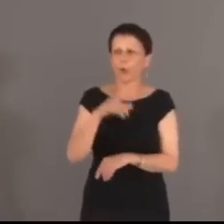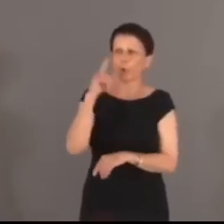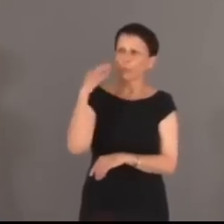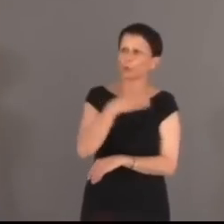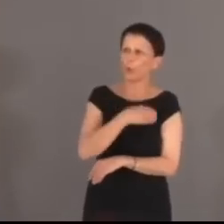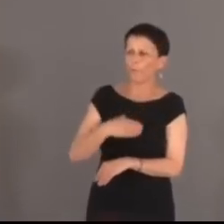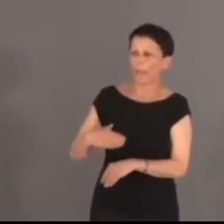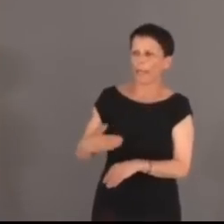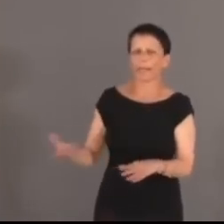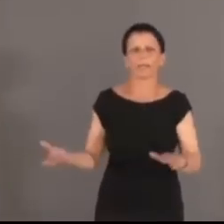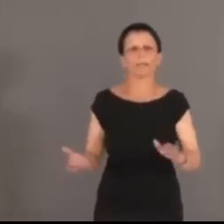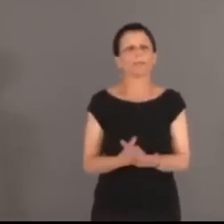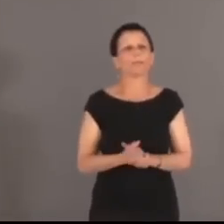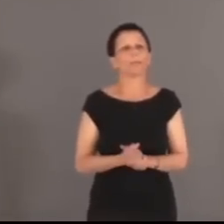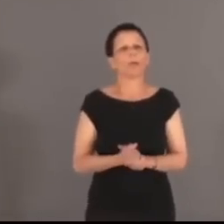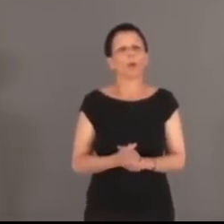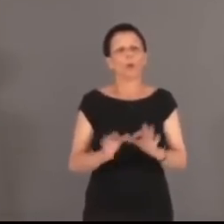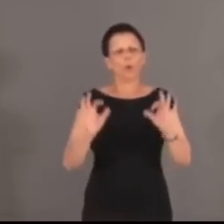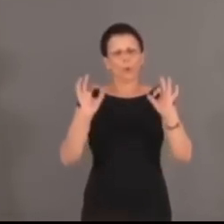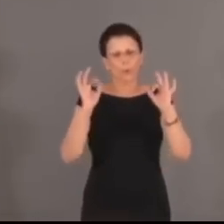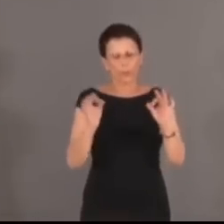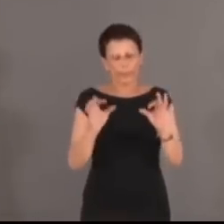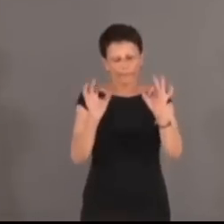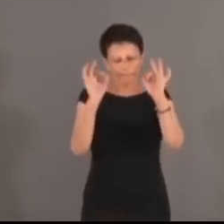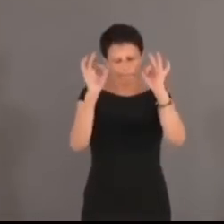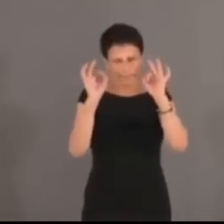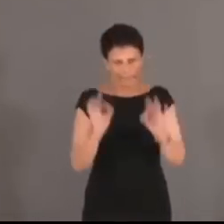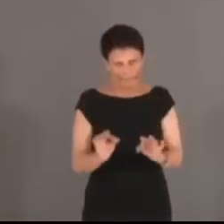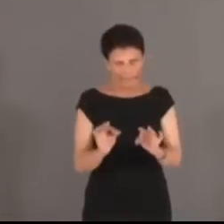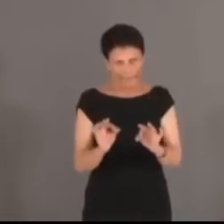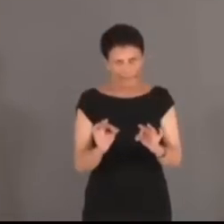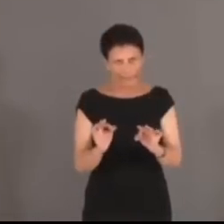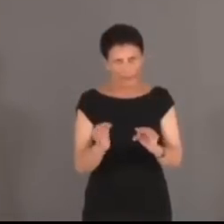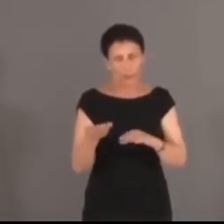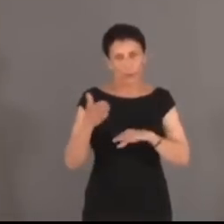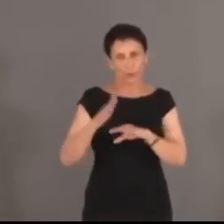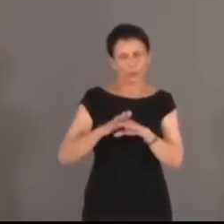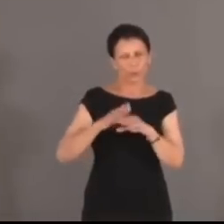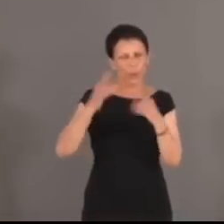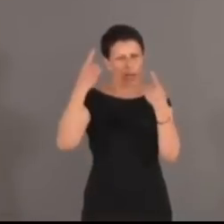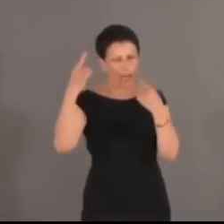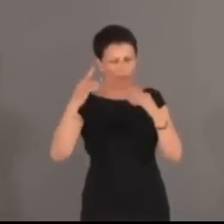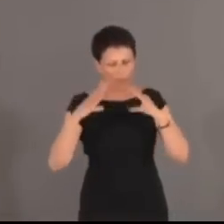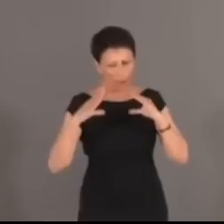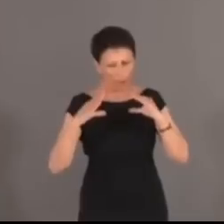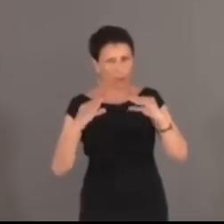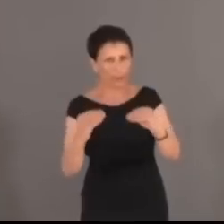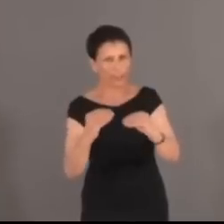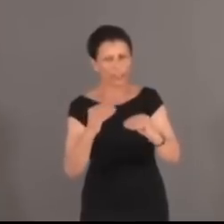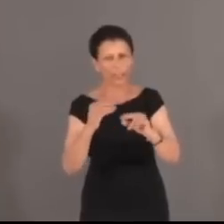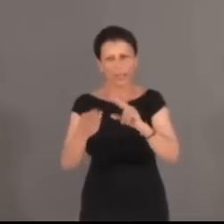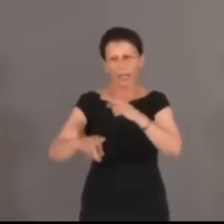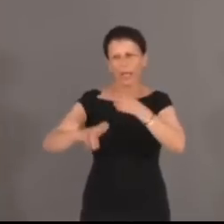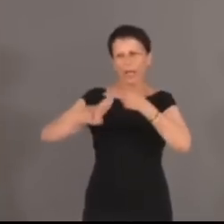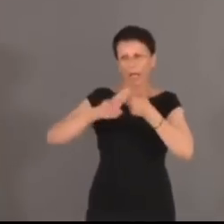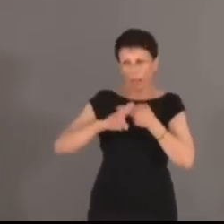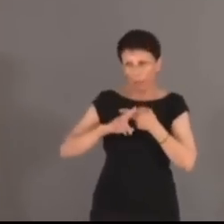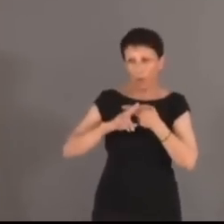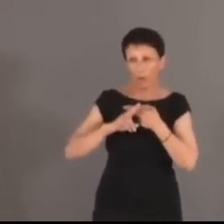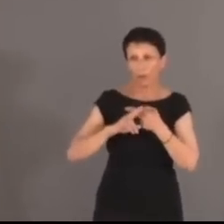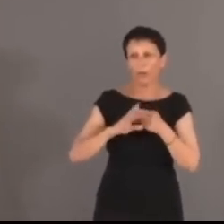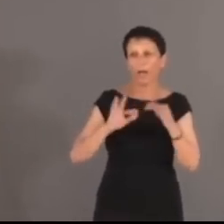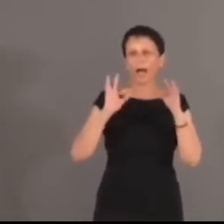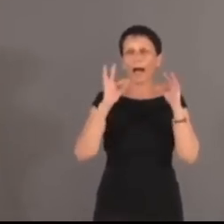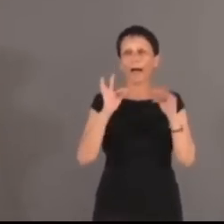maire, à des faits précis, à des arguments concrets, vous me répondez une fois de plus par une